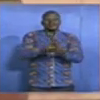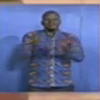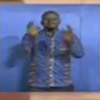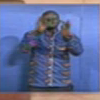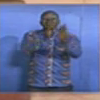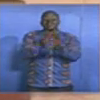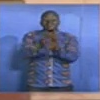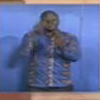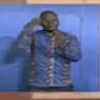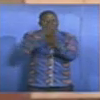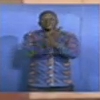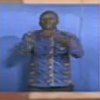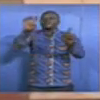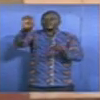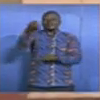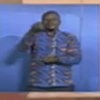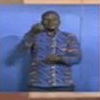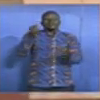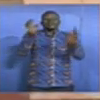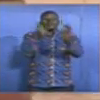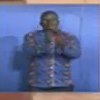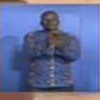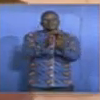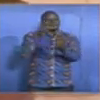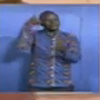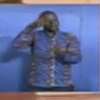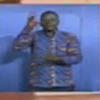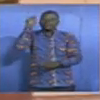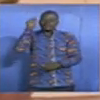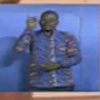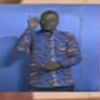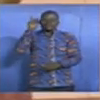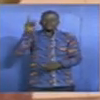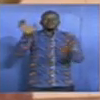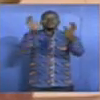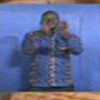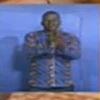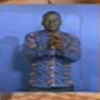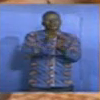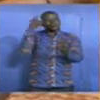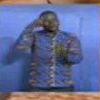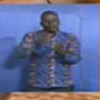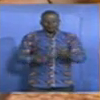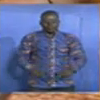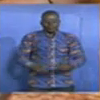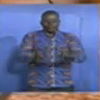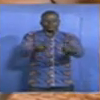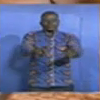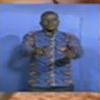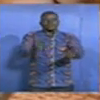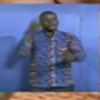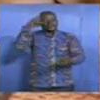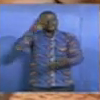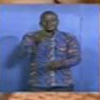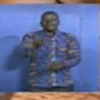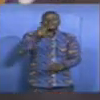liberté, un attachement viscéral à la démocratie et un attachement viscéral au progrès. Béji Kaïd El Sepsi a